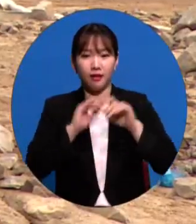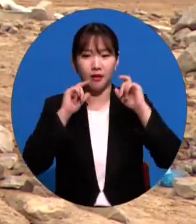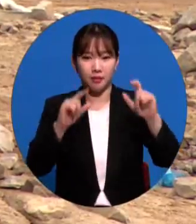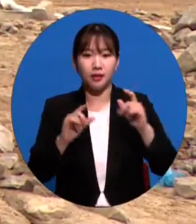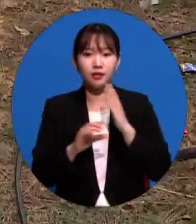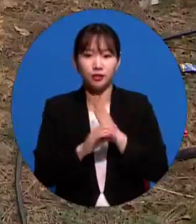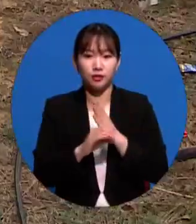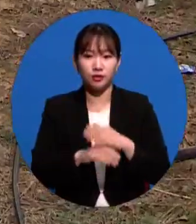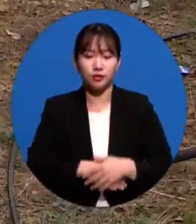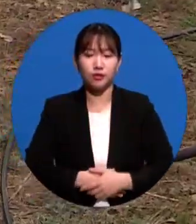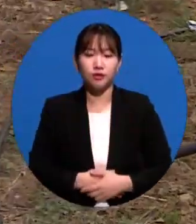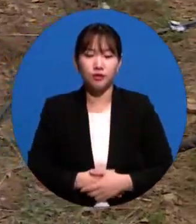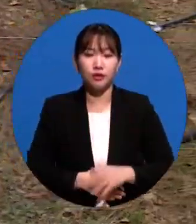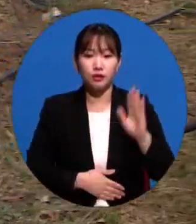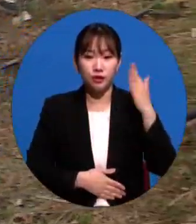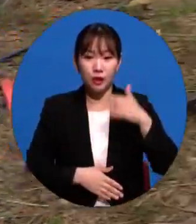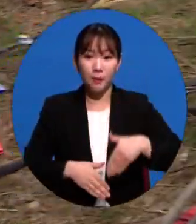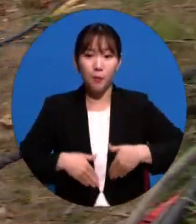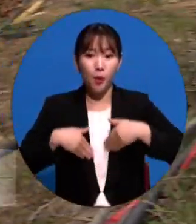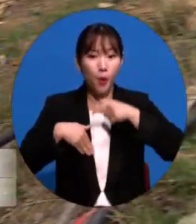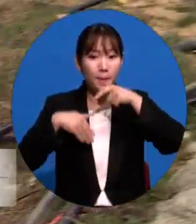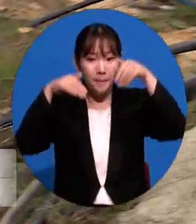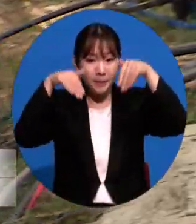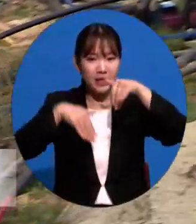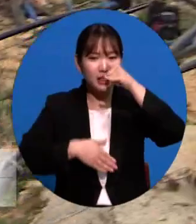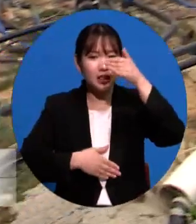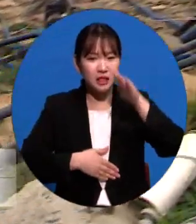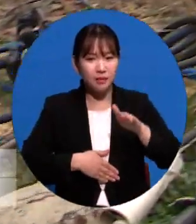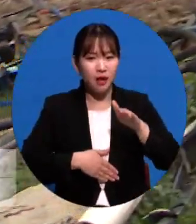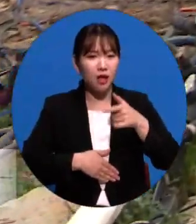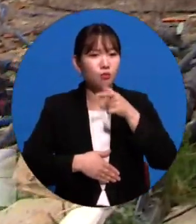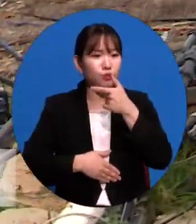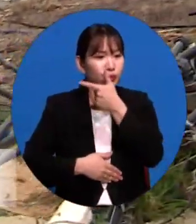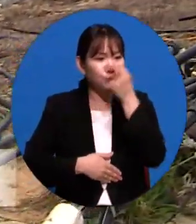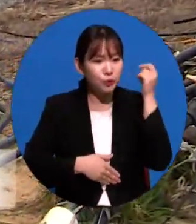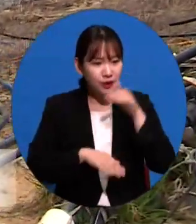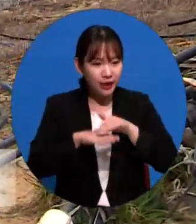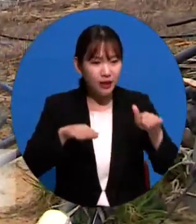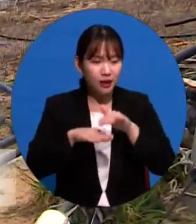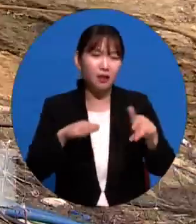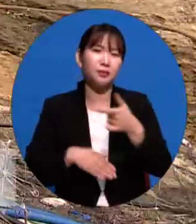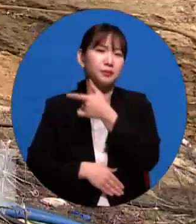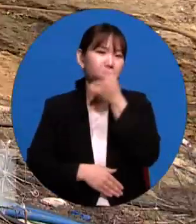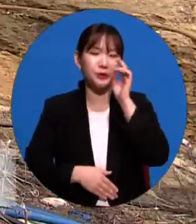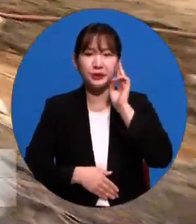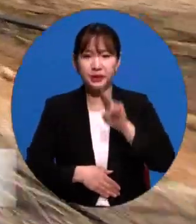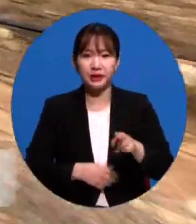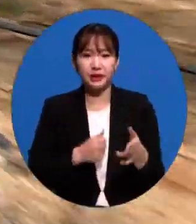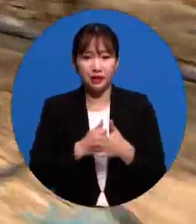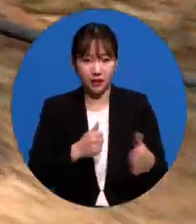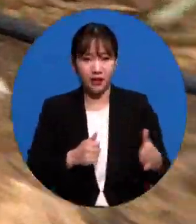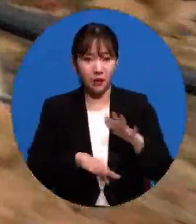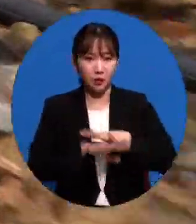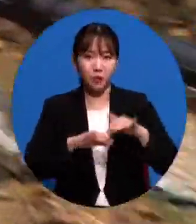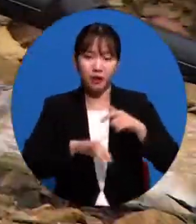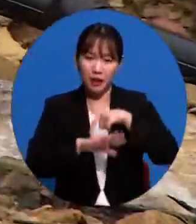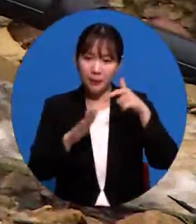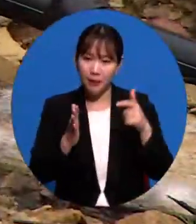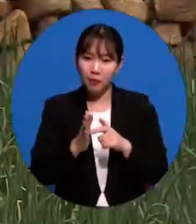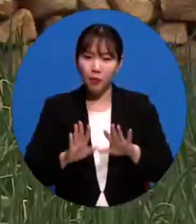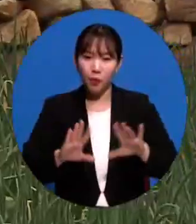접어들었습니다. 최근 봄비가 내렸지만 물 부족을 해결하기엔 턱없이 부족한 양이어서 농민들의 마음은